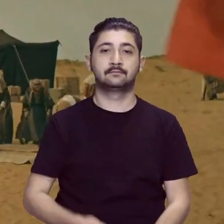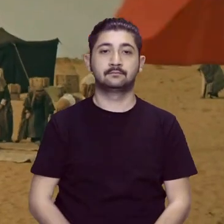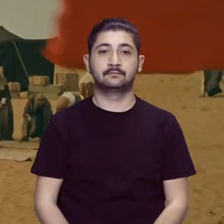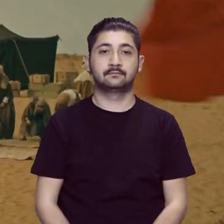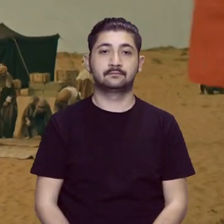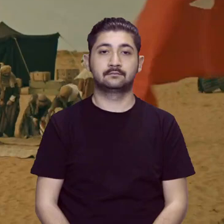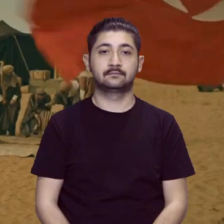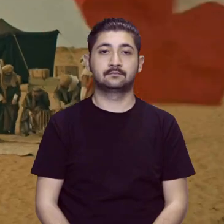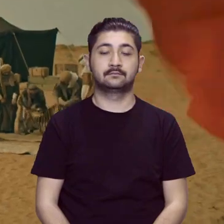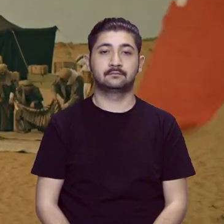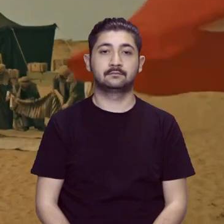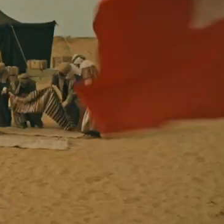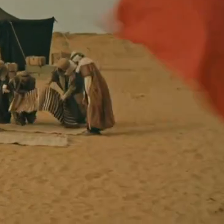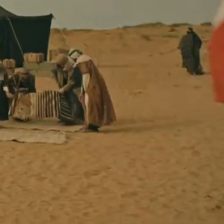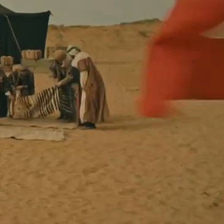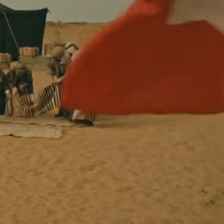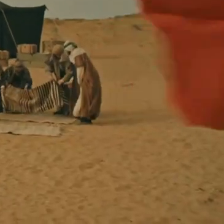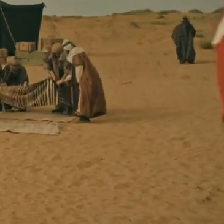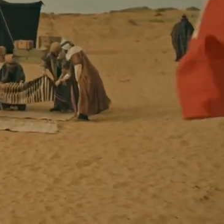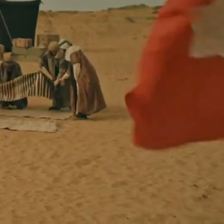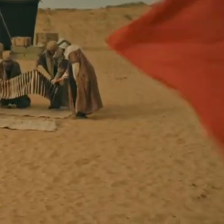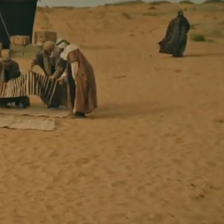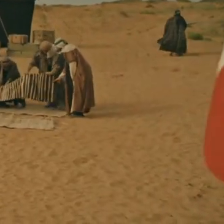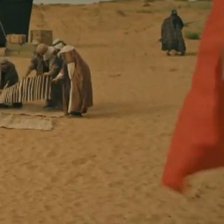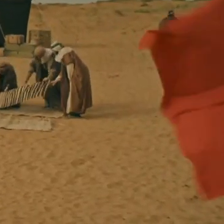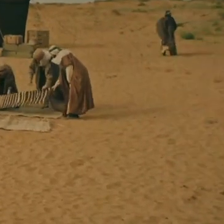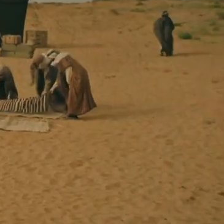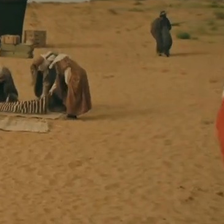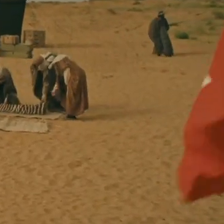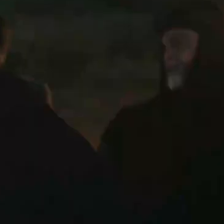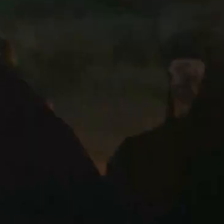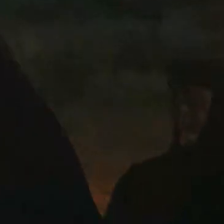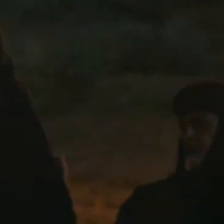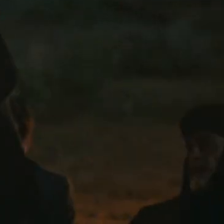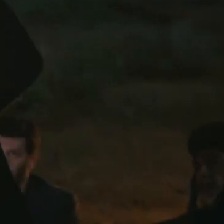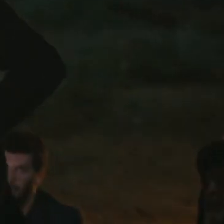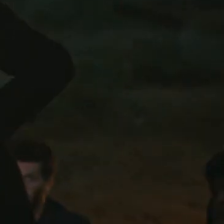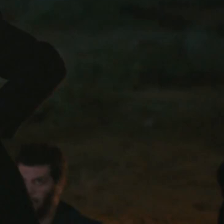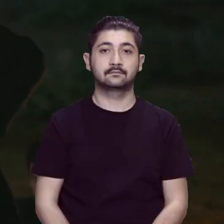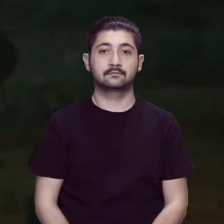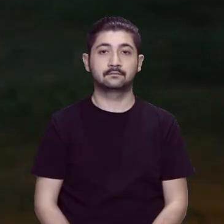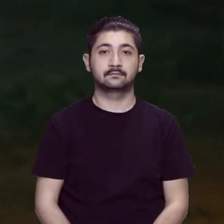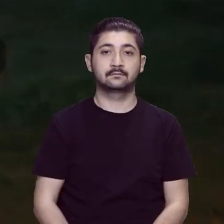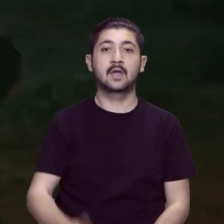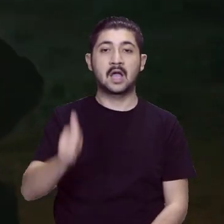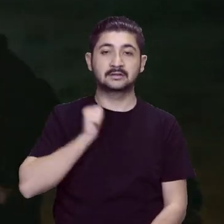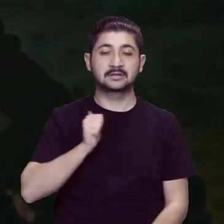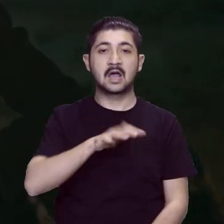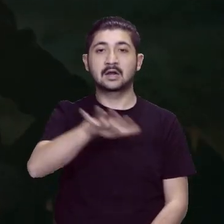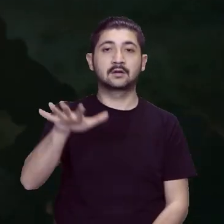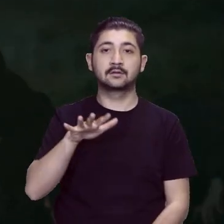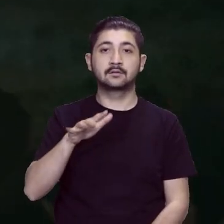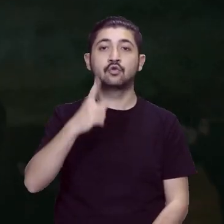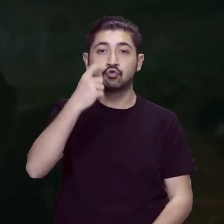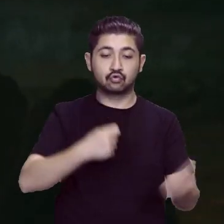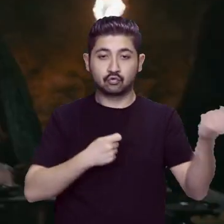Yerlerdeki hasır sergilerle kilimleri düzenlemeye koyuldular. Gece vakti. Asker!